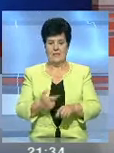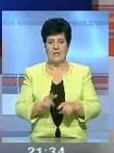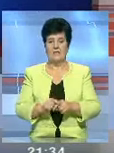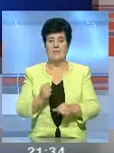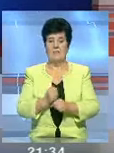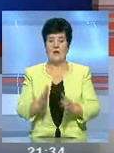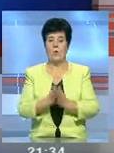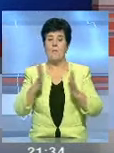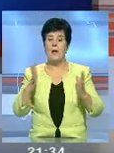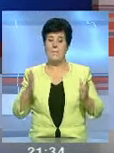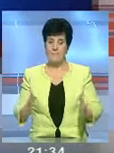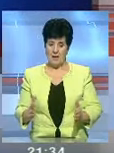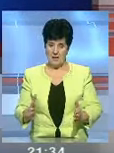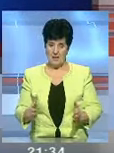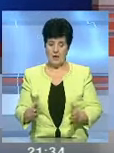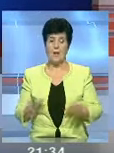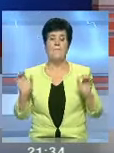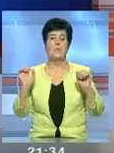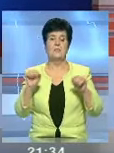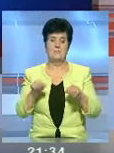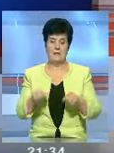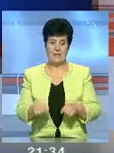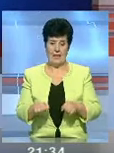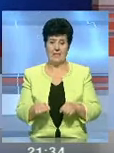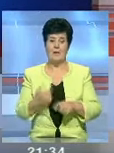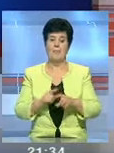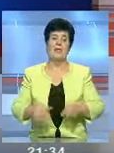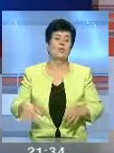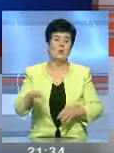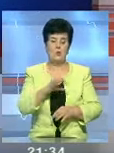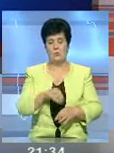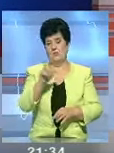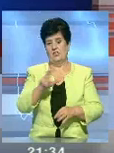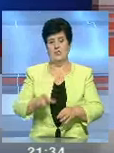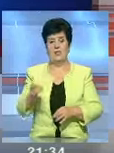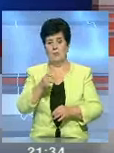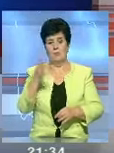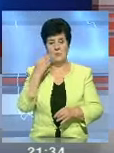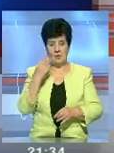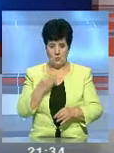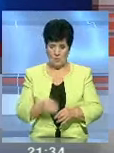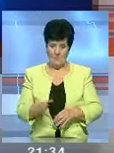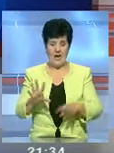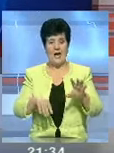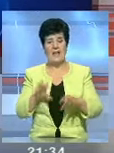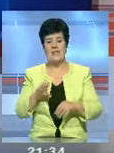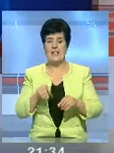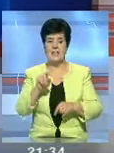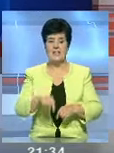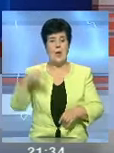cu un mai mare efort, cu o mai mare posibilitate pentru toți cetățenii Republicii Moldova, ca în calitate de președinte,